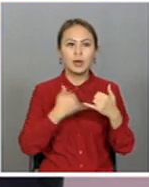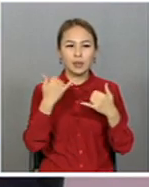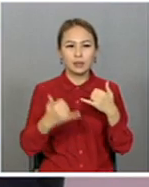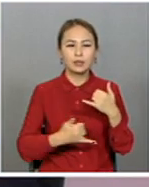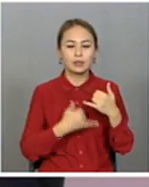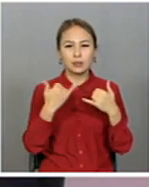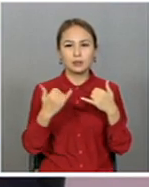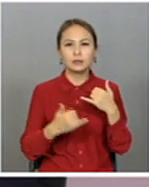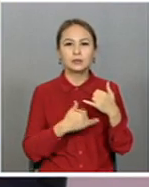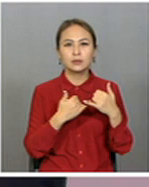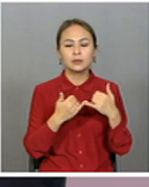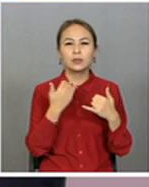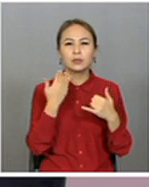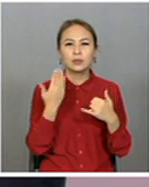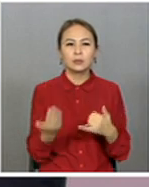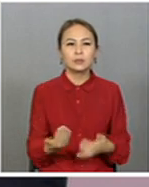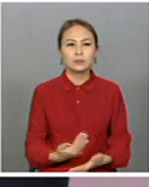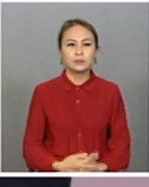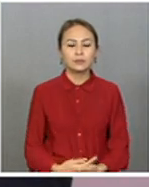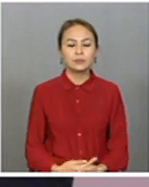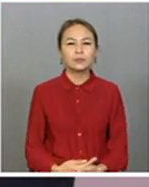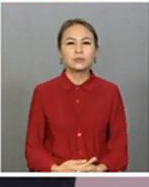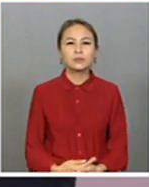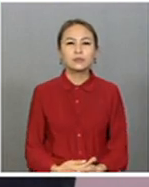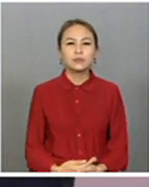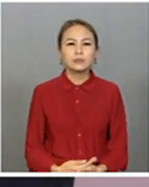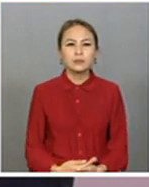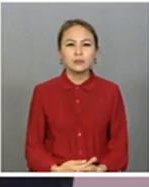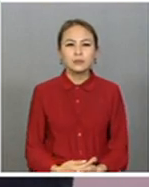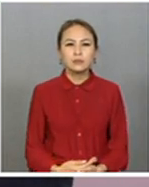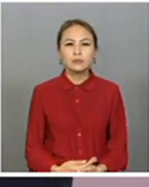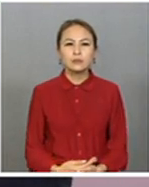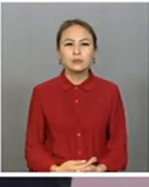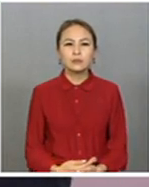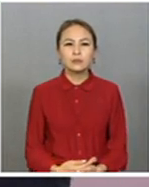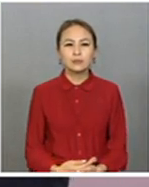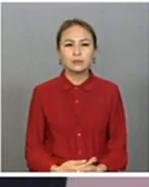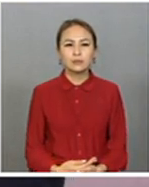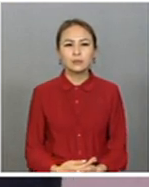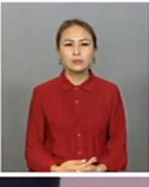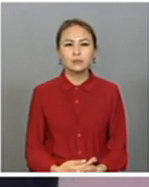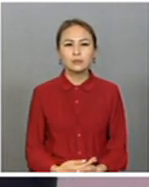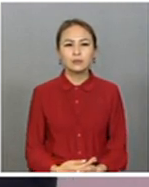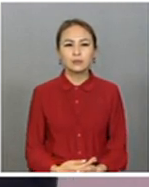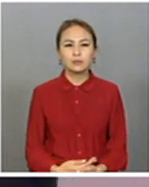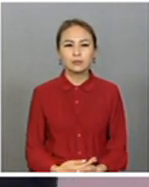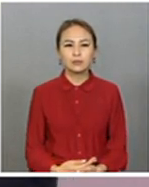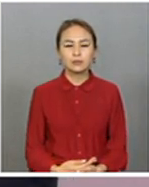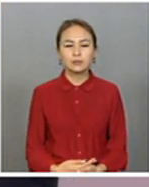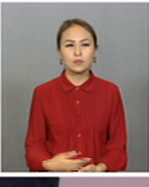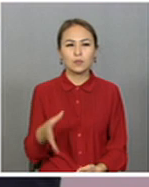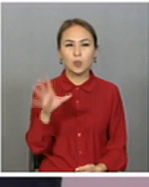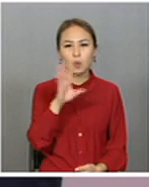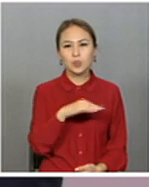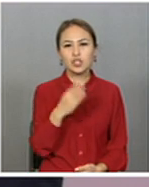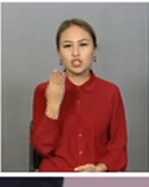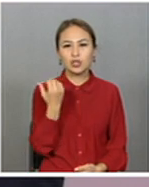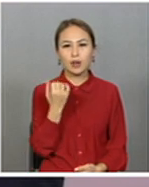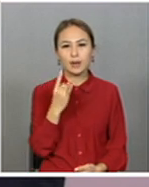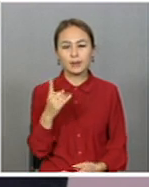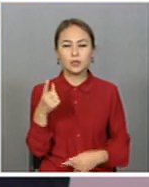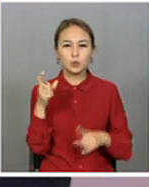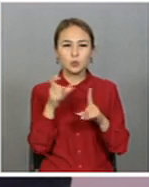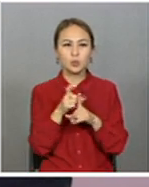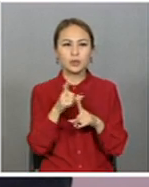ағаштың, байлады, бұтағына ол. Қане, балалар, осы шарлардағы